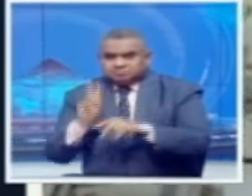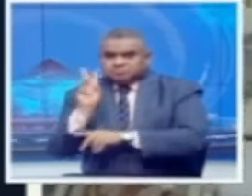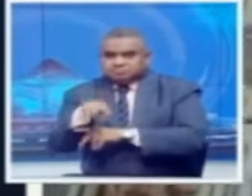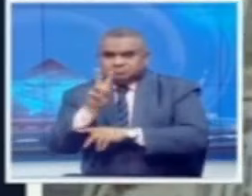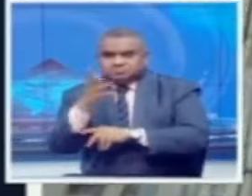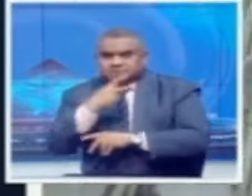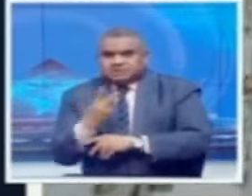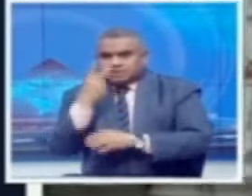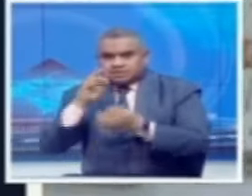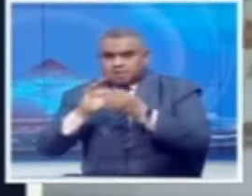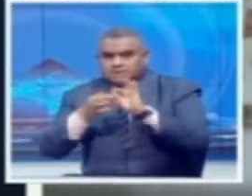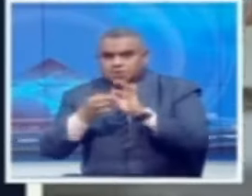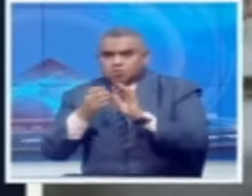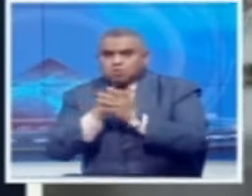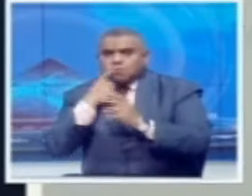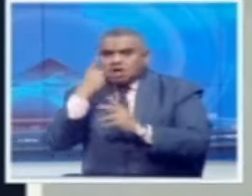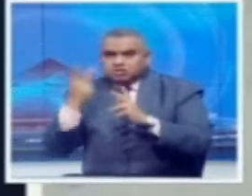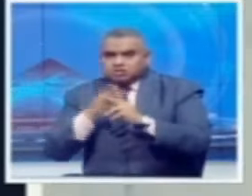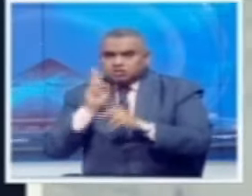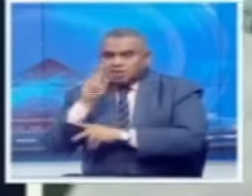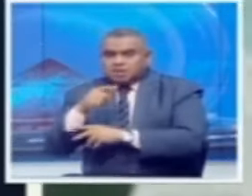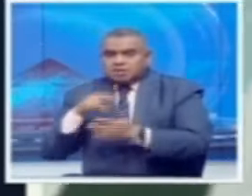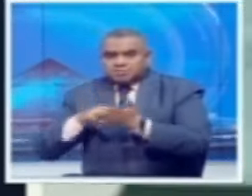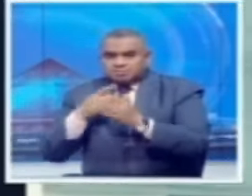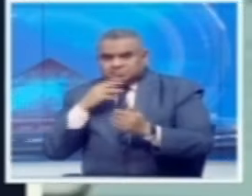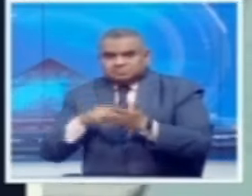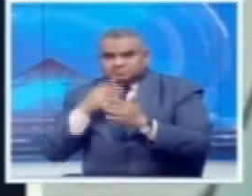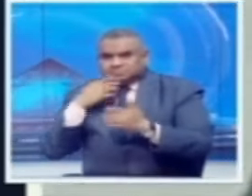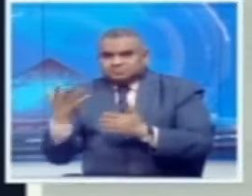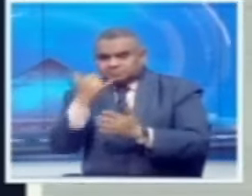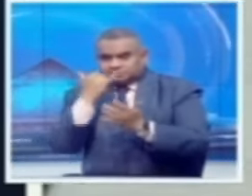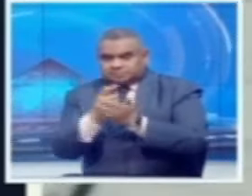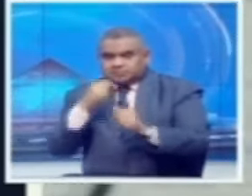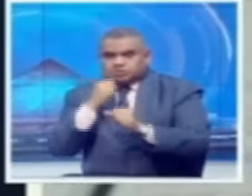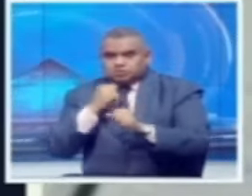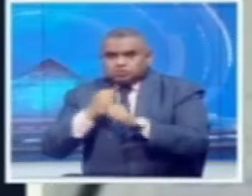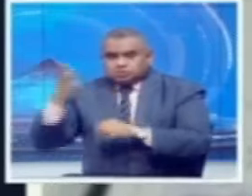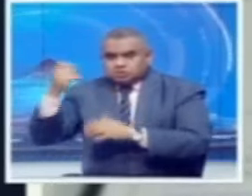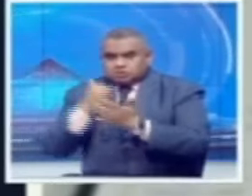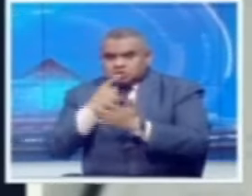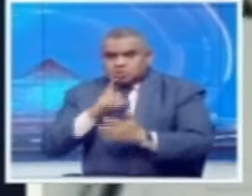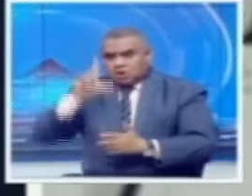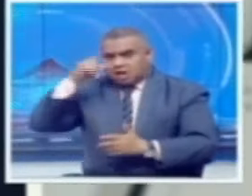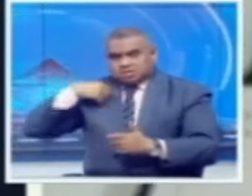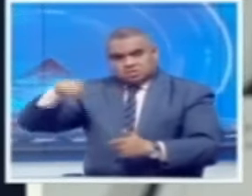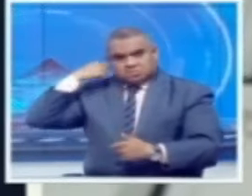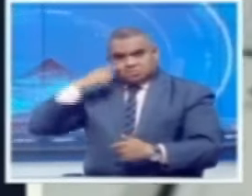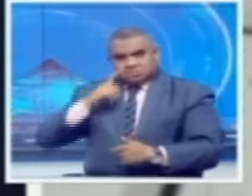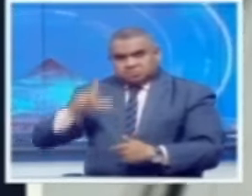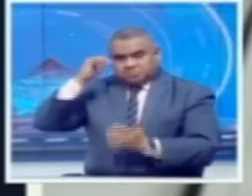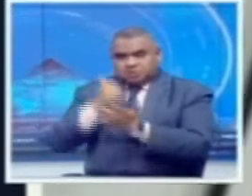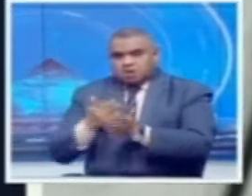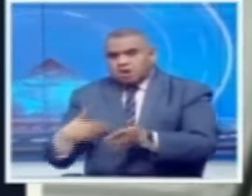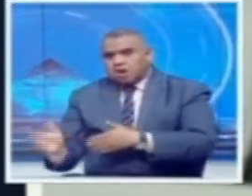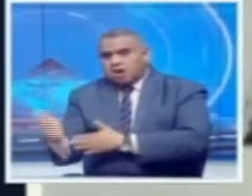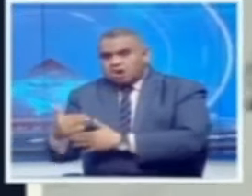قرابة 2 مليوني جنيه من أحد المواطنين عن طريق ادعاء أحدهم بأنه يعمل بإحدى الجهات السيادية خلافا للحقيقة،